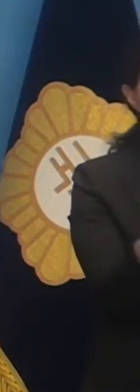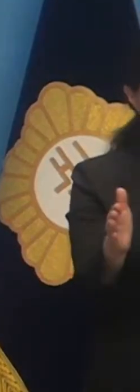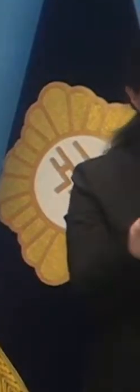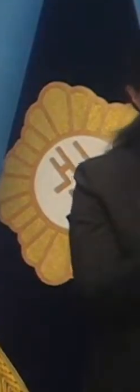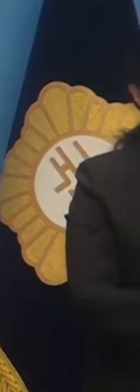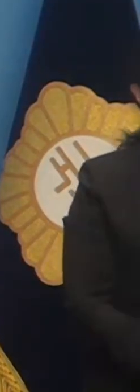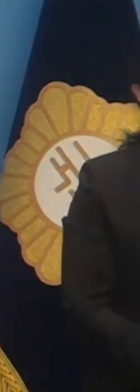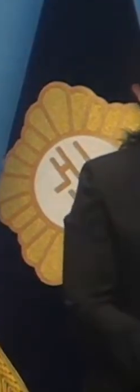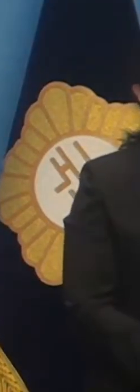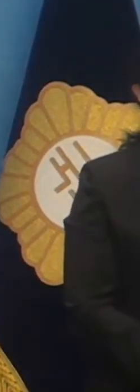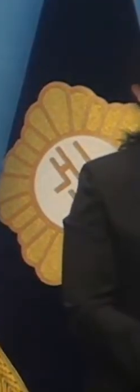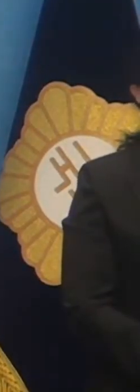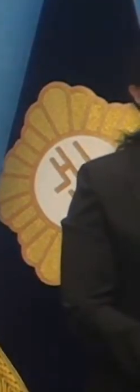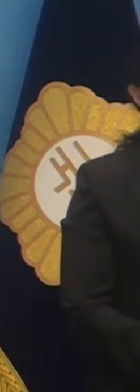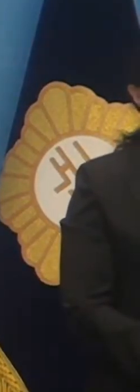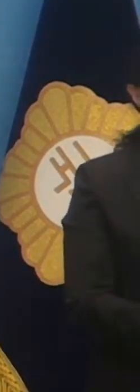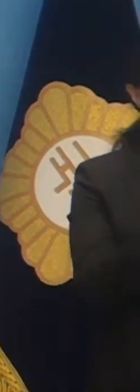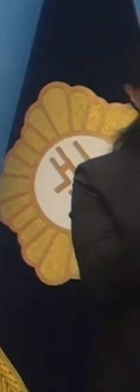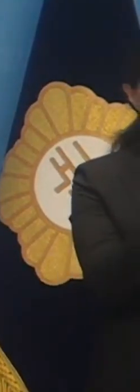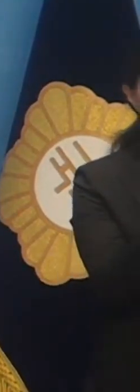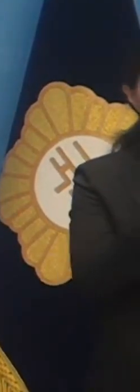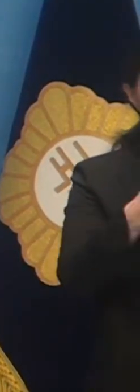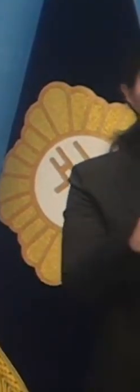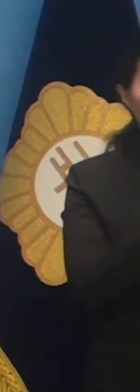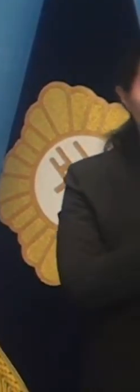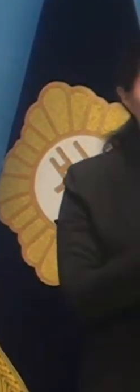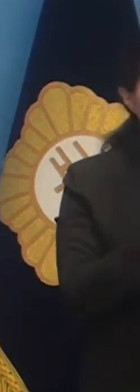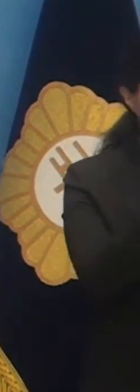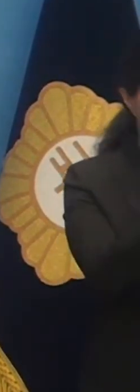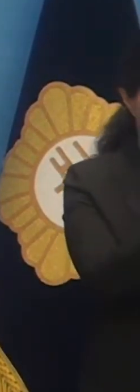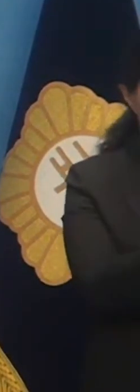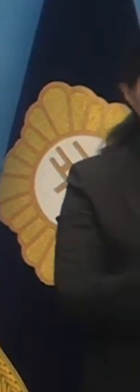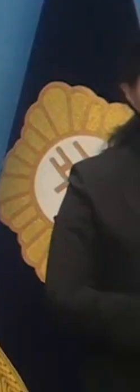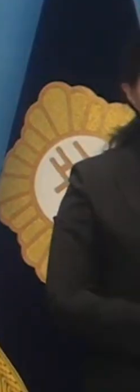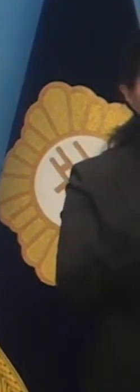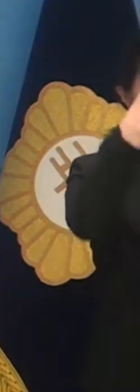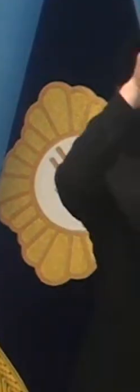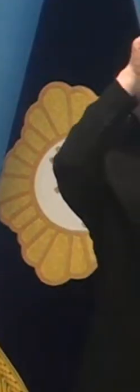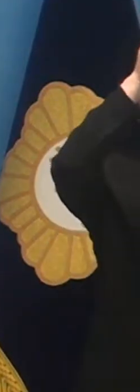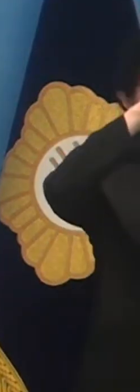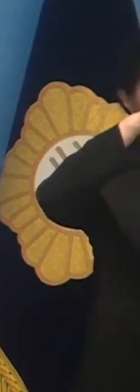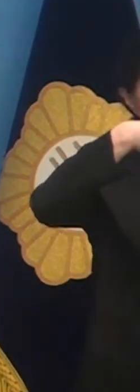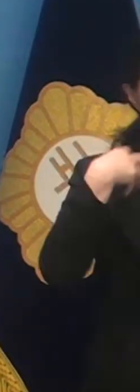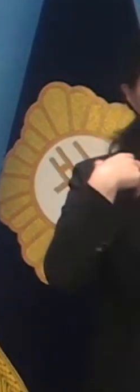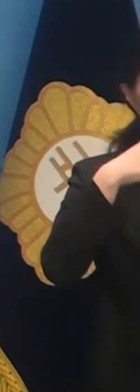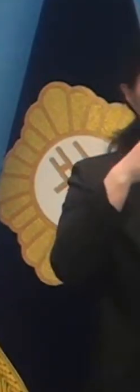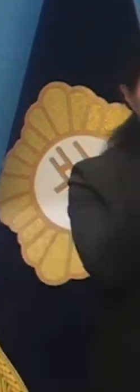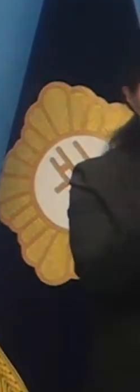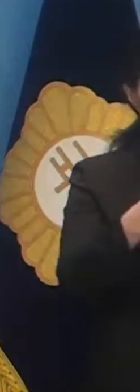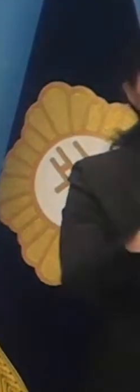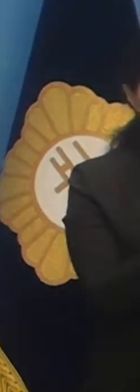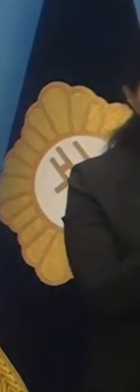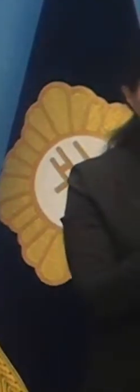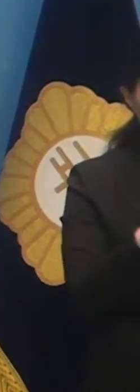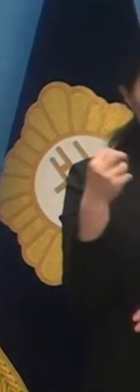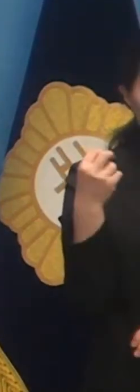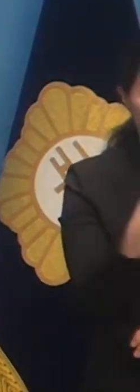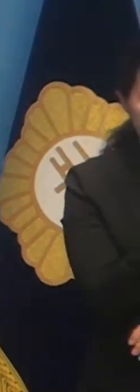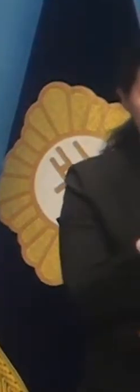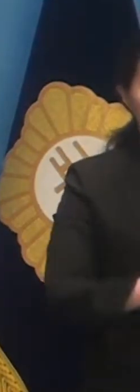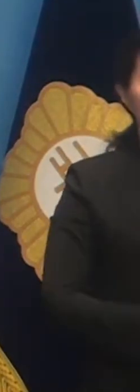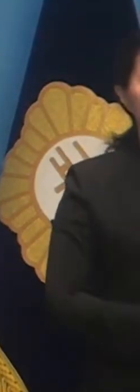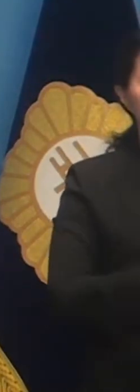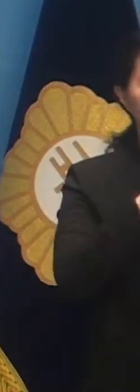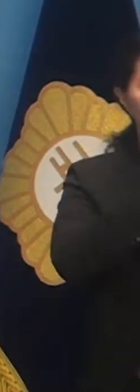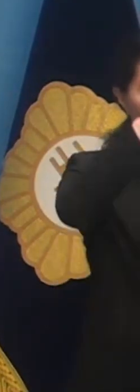있습니다. 김용민 의원 대표 발의한 검찰청법 폐지 법안, 또 김용민 의원 역시 대표